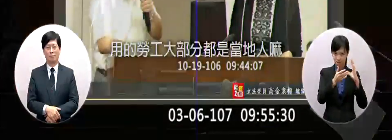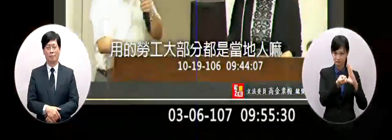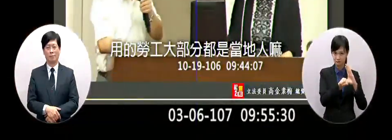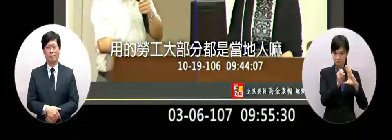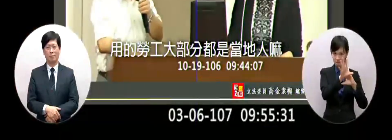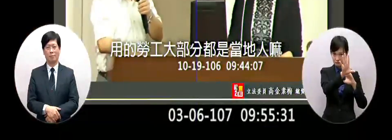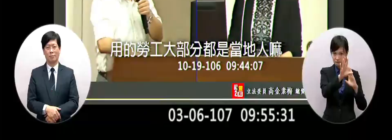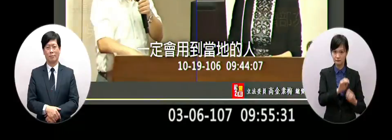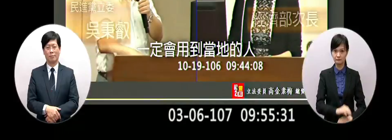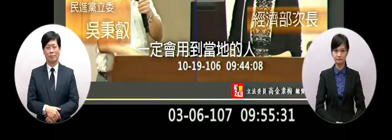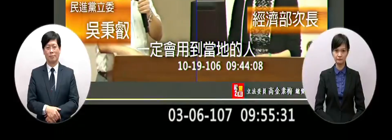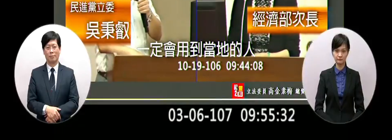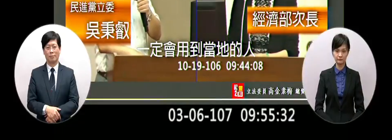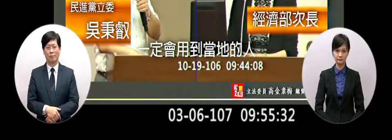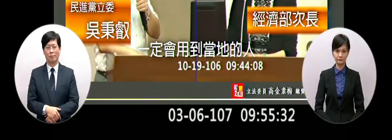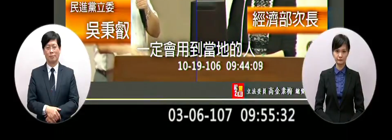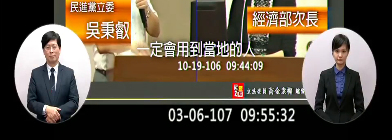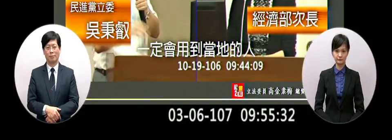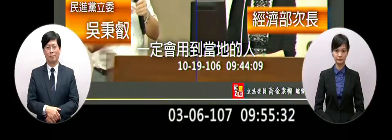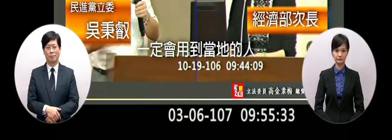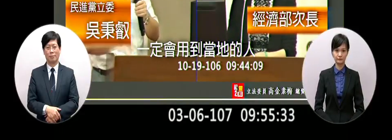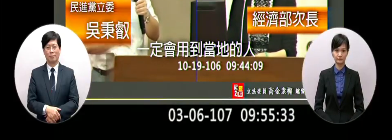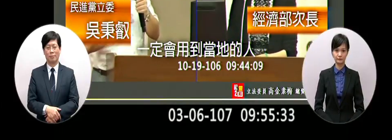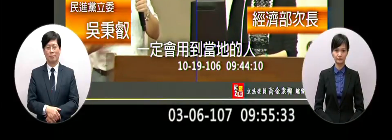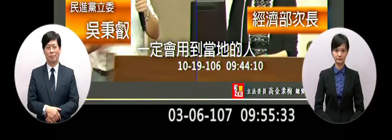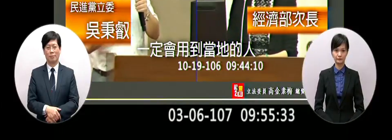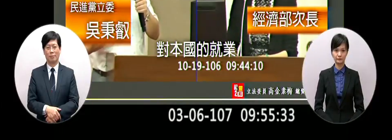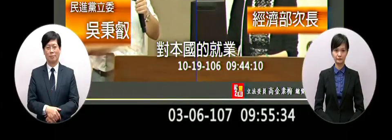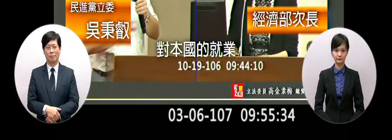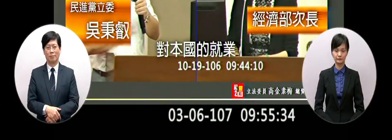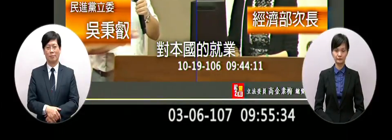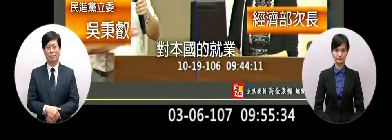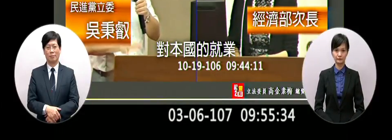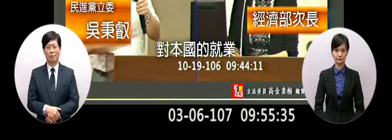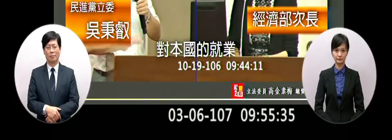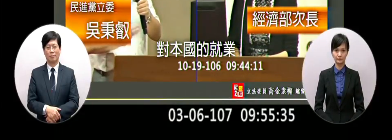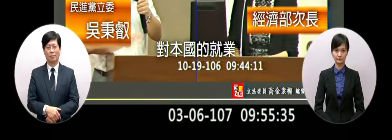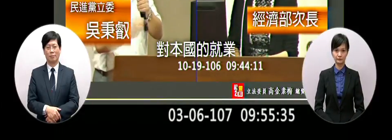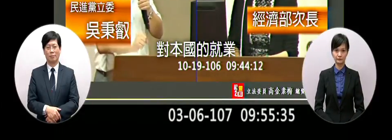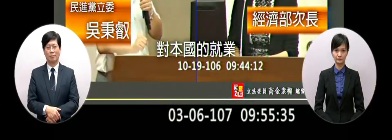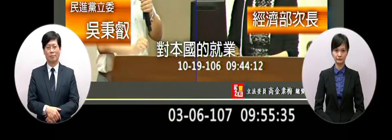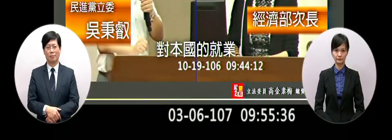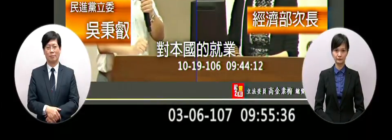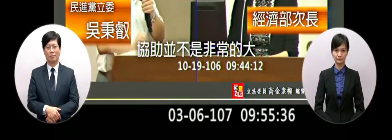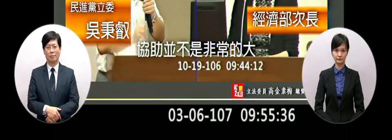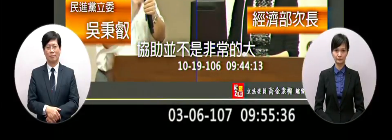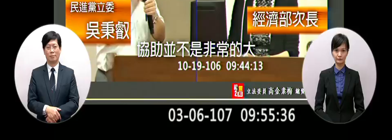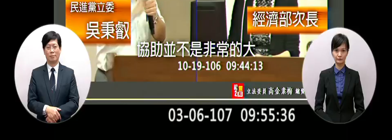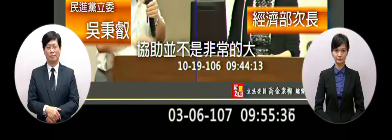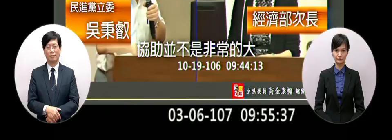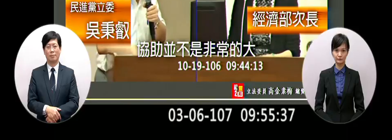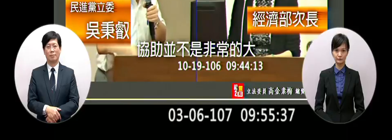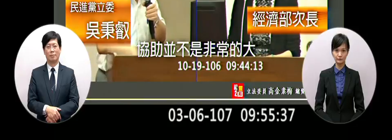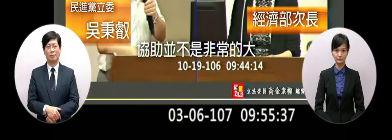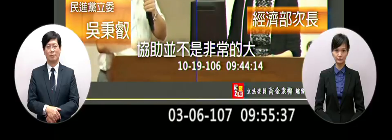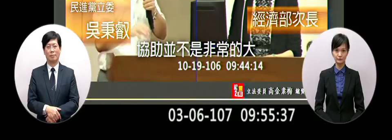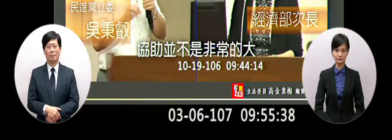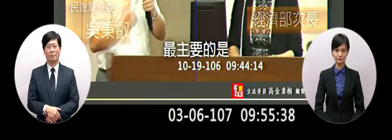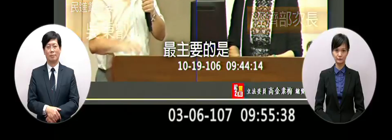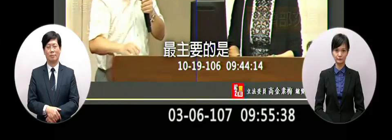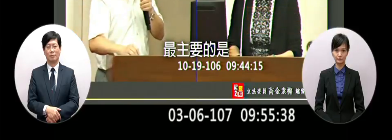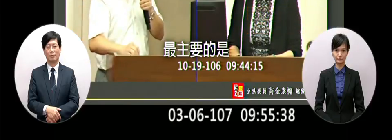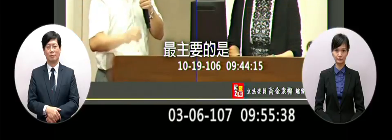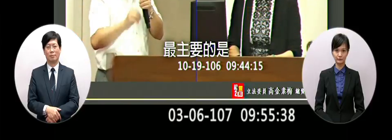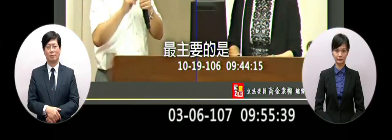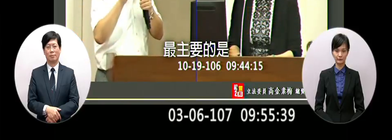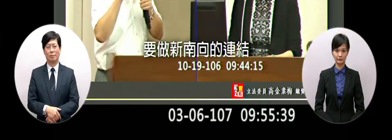工大部分会是当地人嘛？ 一定会用到当地的人。 是啊，所以对本国的这个就业协助并不是非常大，